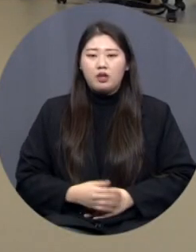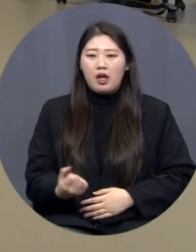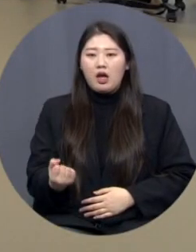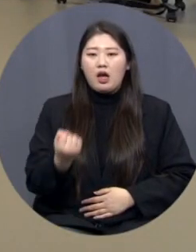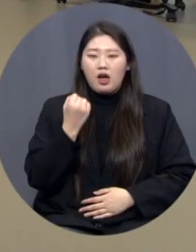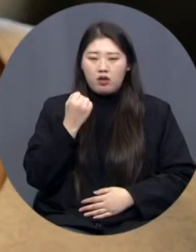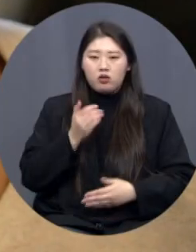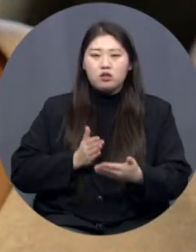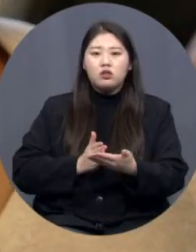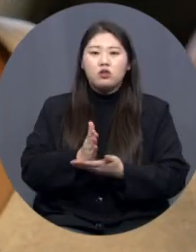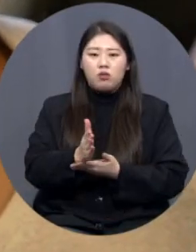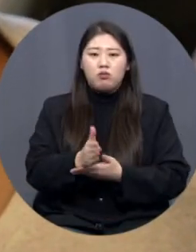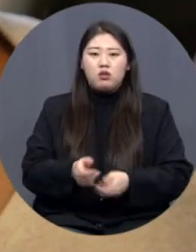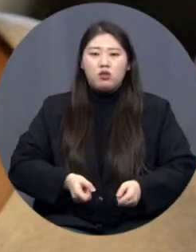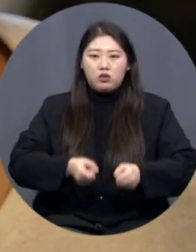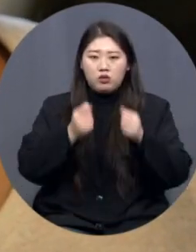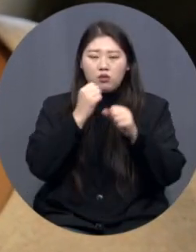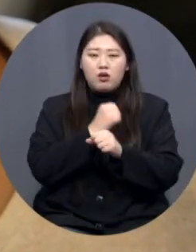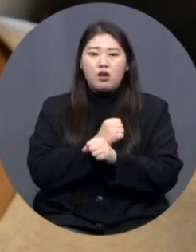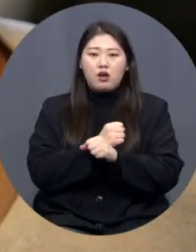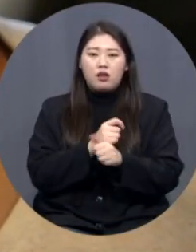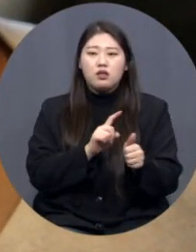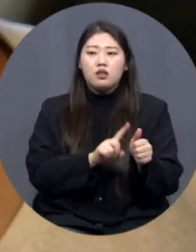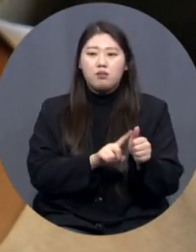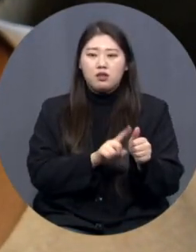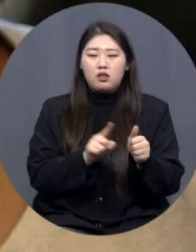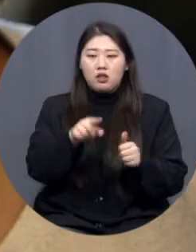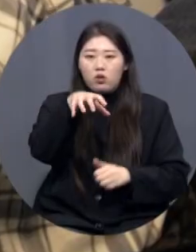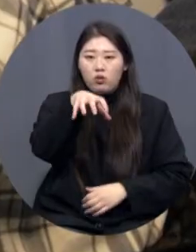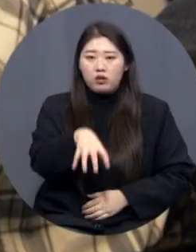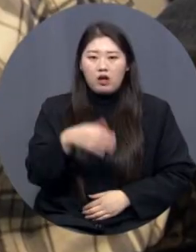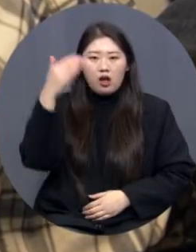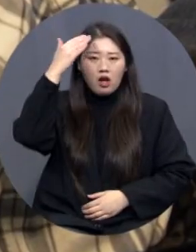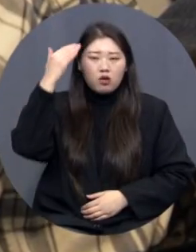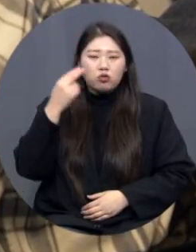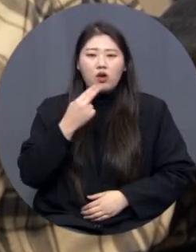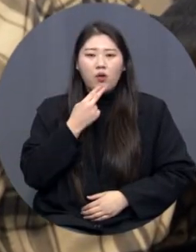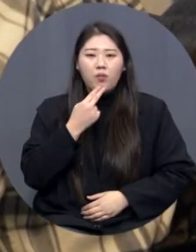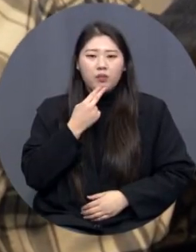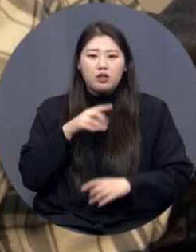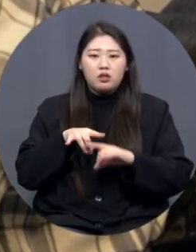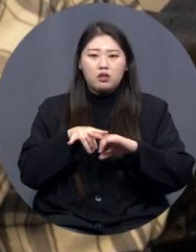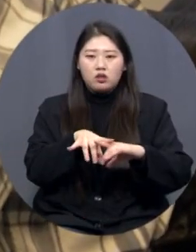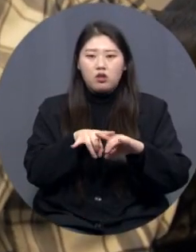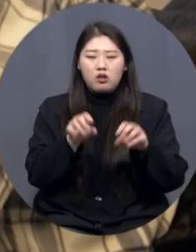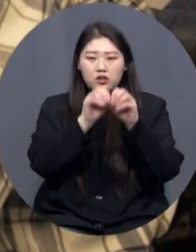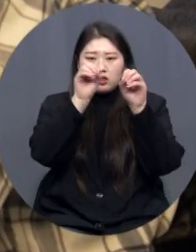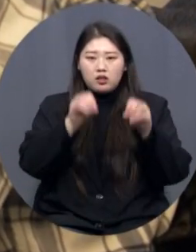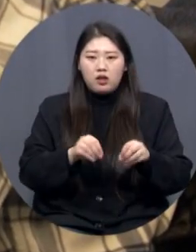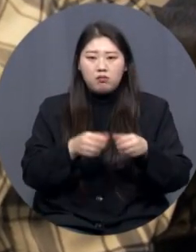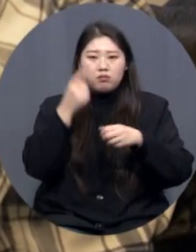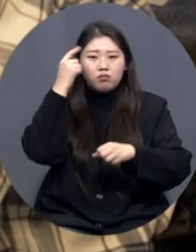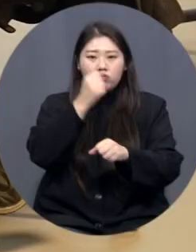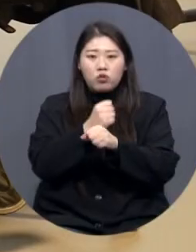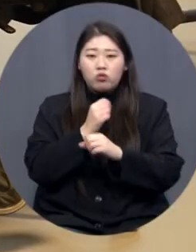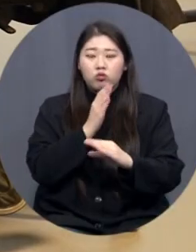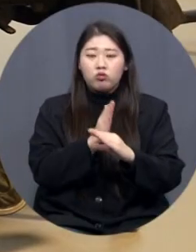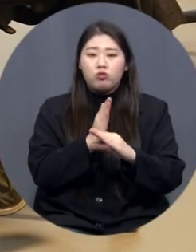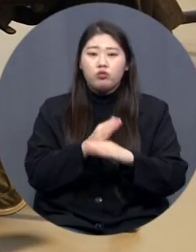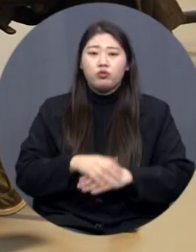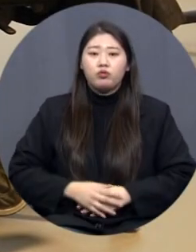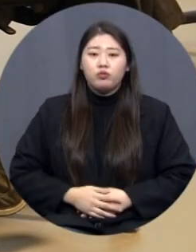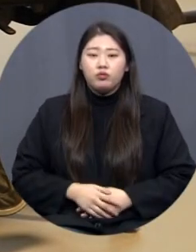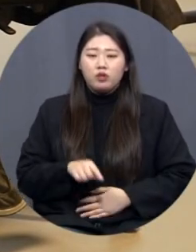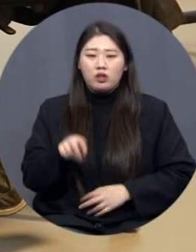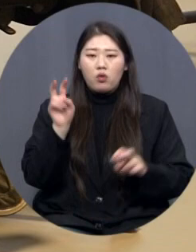공학을 전공한 신준수 씨는 이곳에서 한국에 없는 다양한 전력 시스템을 연구하고 있습니다.